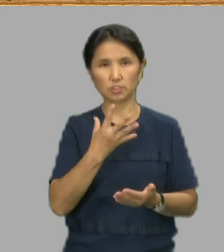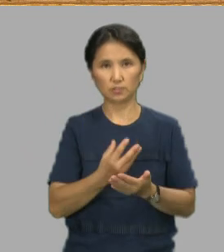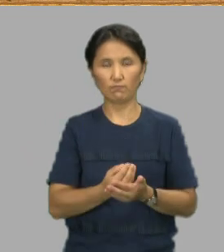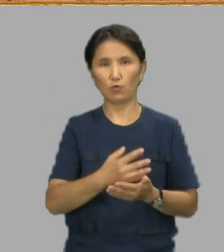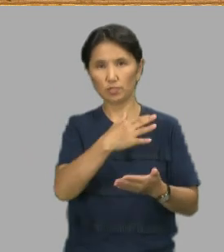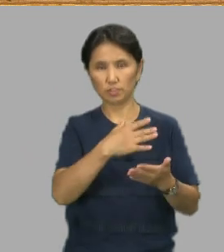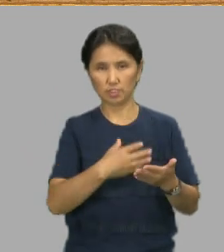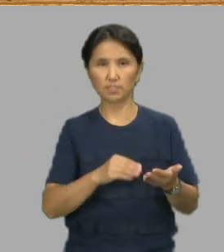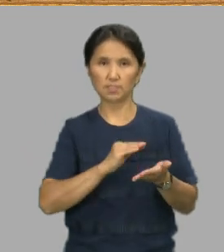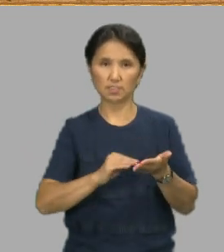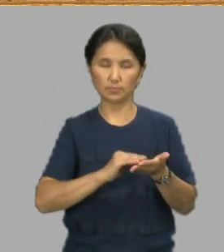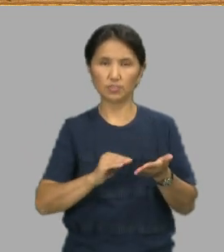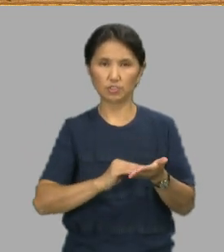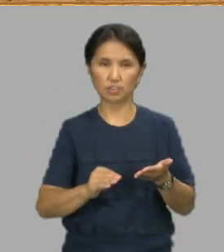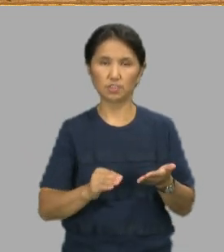запишите в тетрадь.